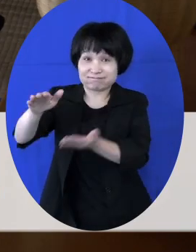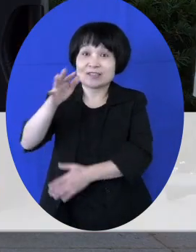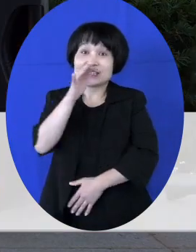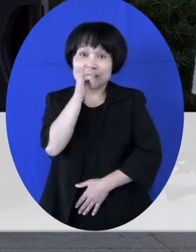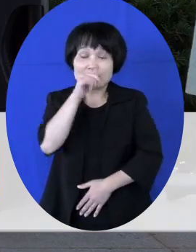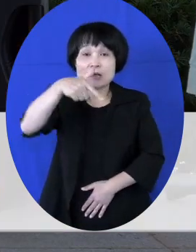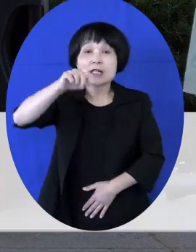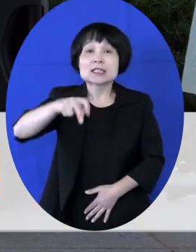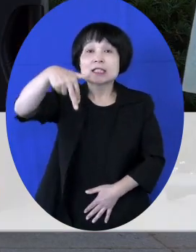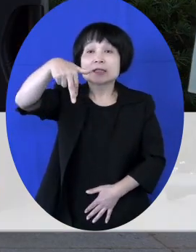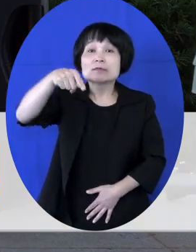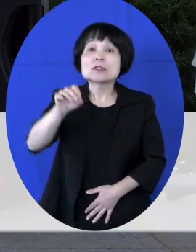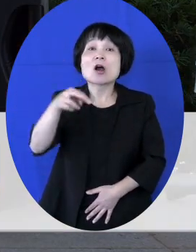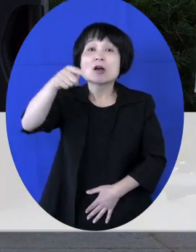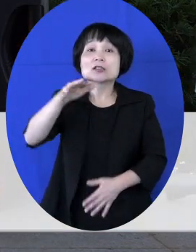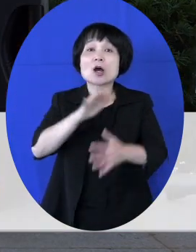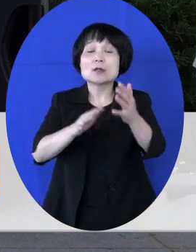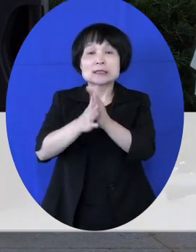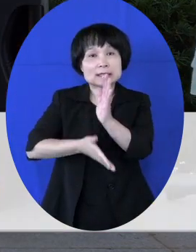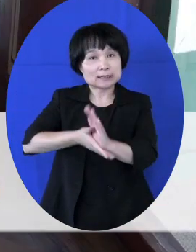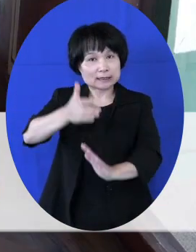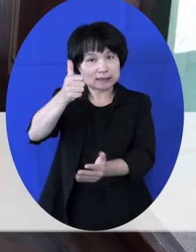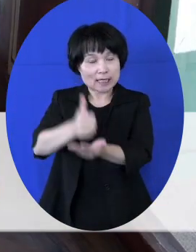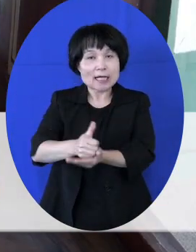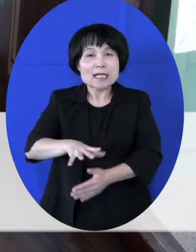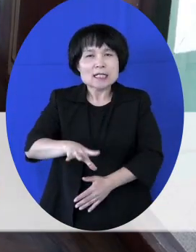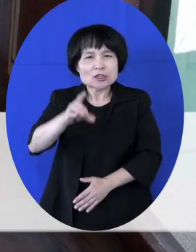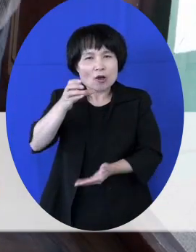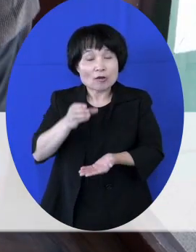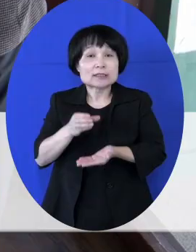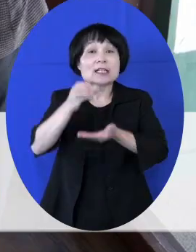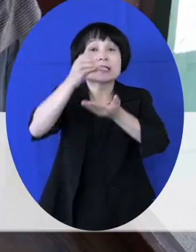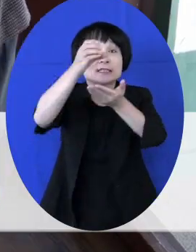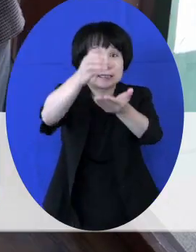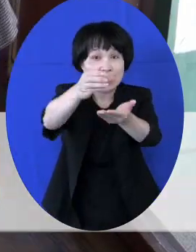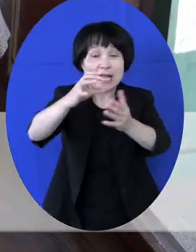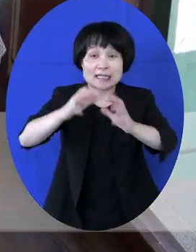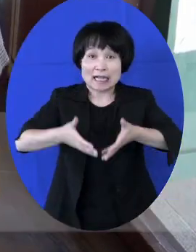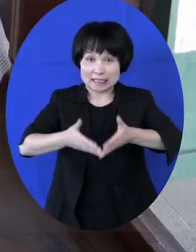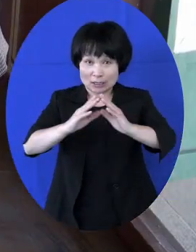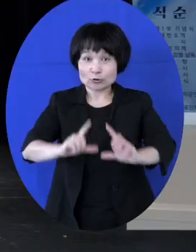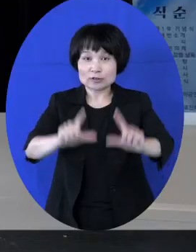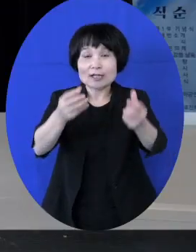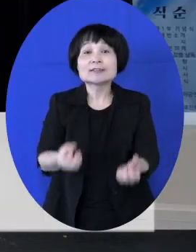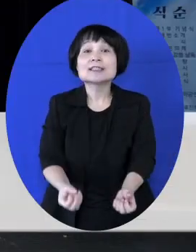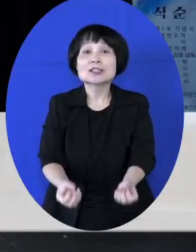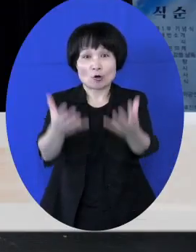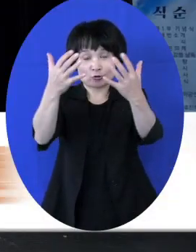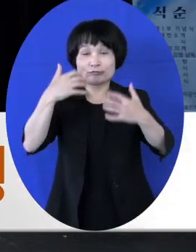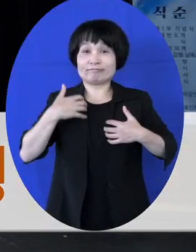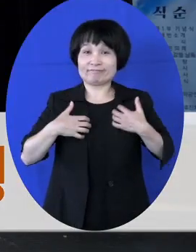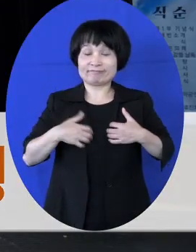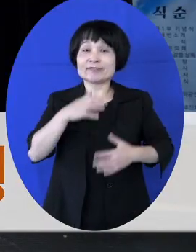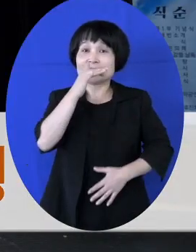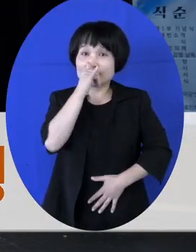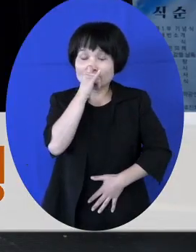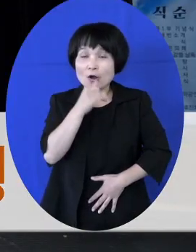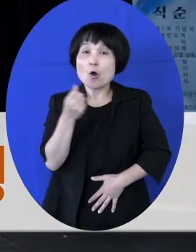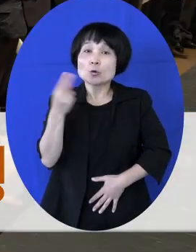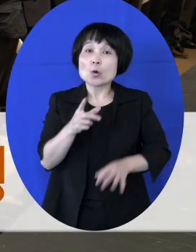공주시장이 초헌관을 맡아 우리 민족 국가의 건국을 경축하며 경건이 진행됐습니다. 10월 5일